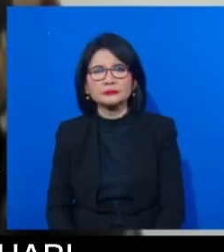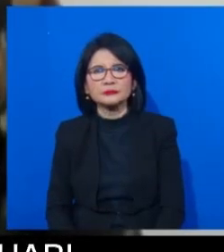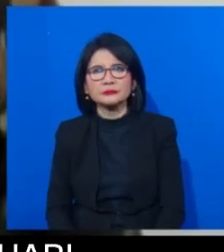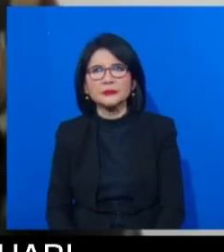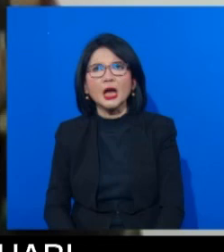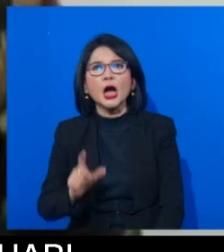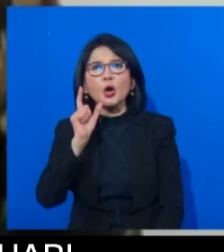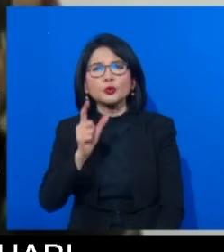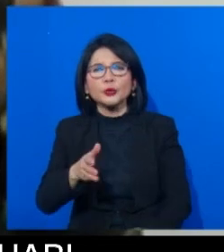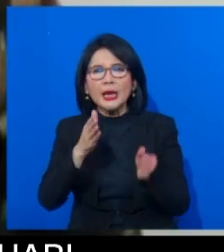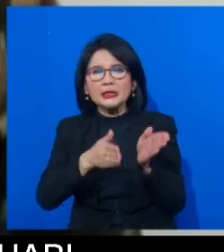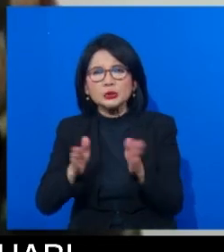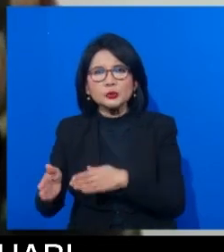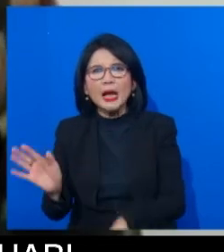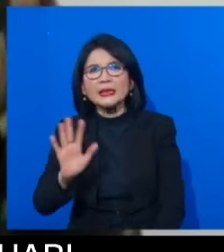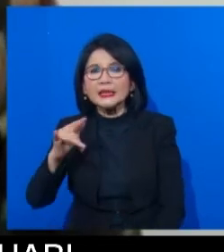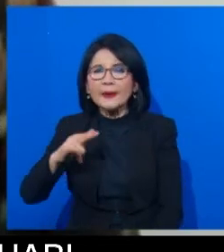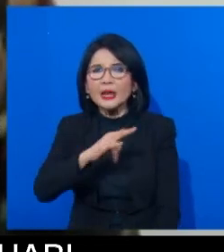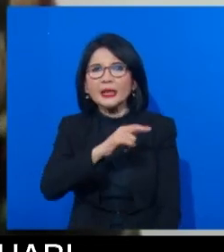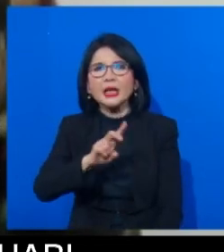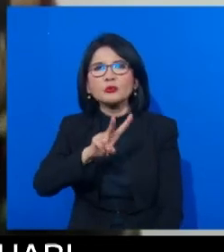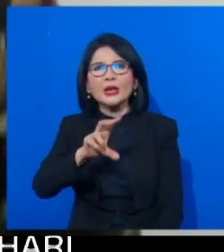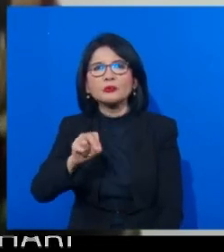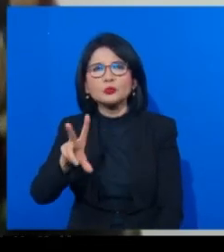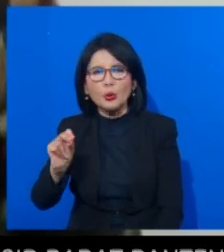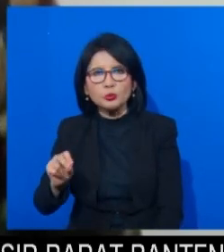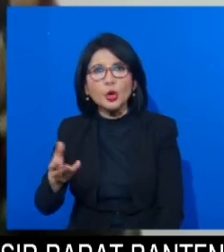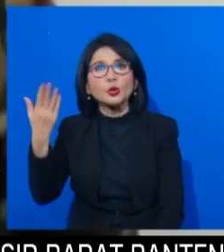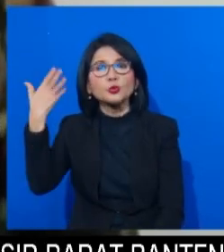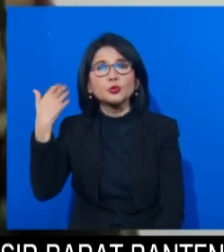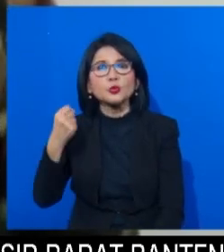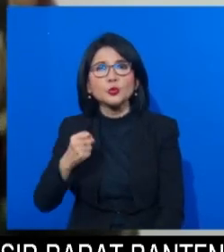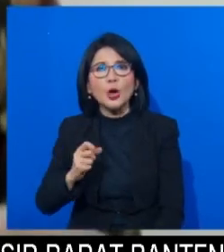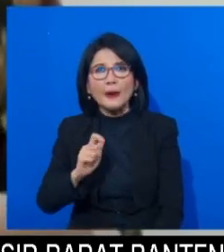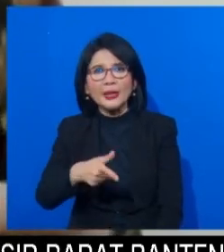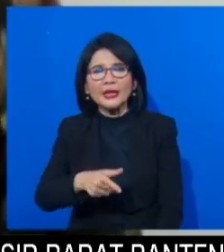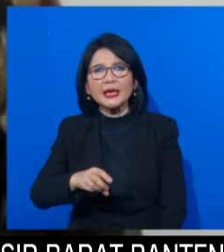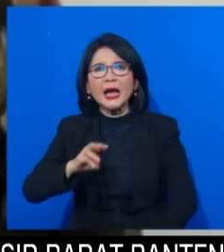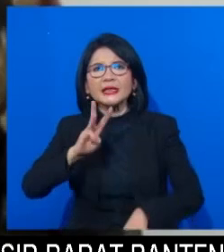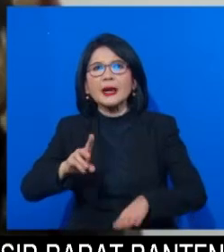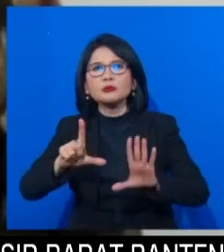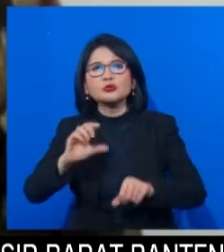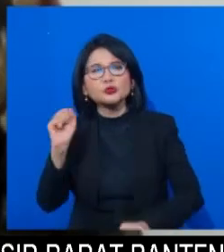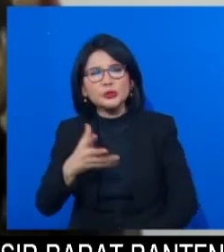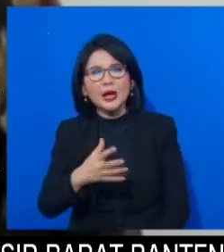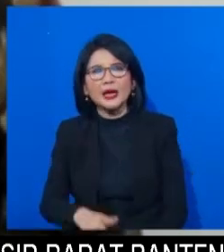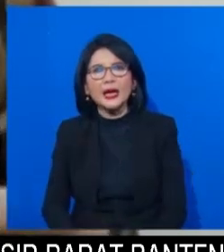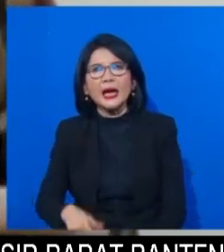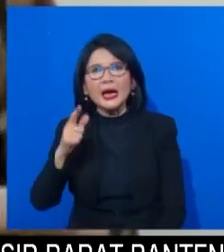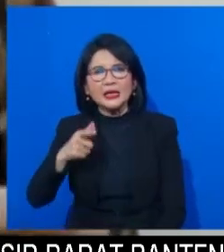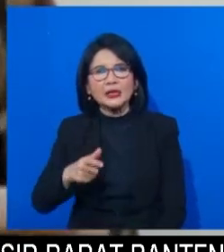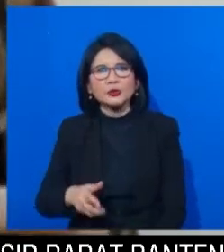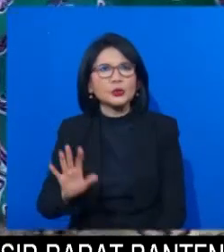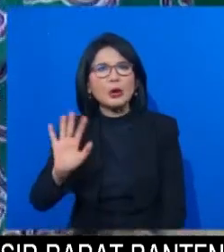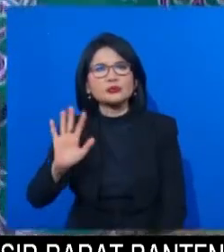yang tertunda tidak berangkat di tahun 2020, waktu itu kan bayarnya 36 juta, 37 juta. Itu tidak usah